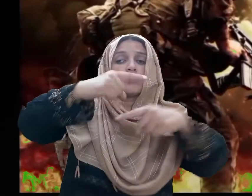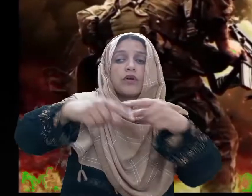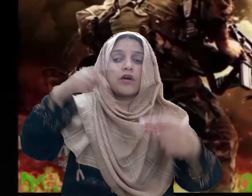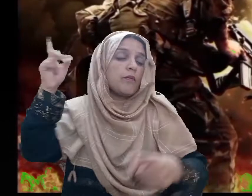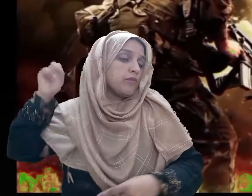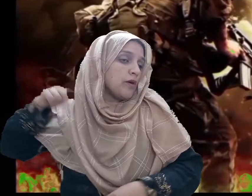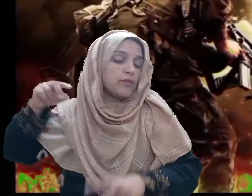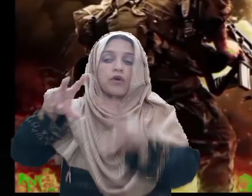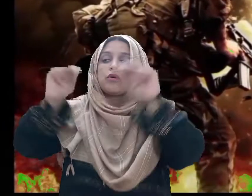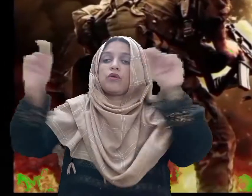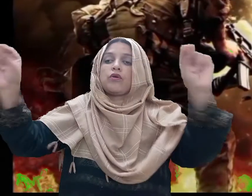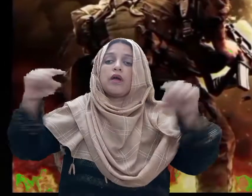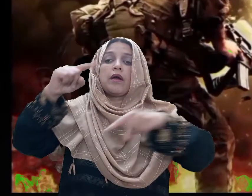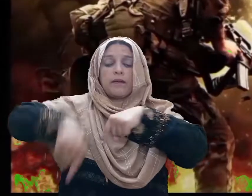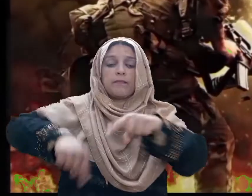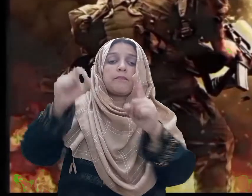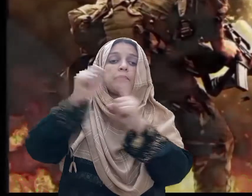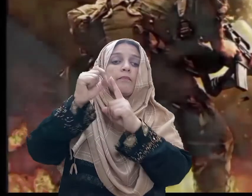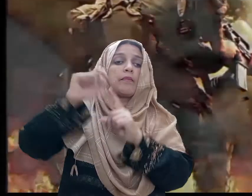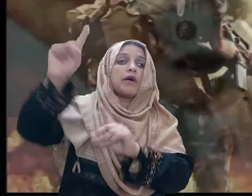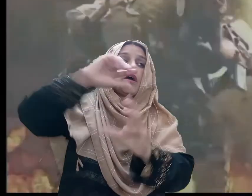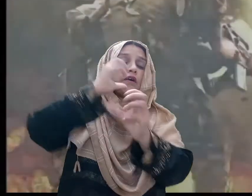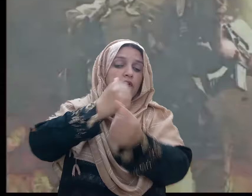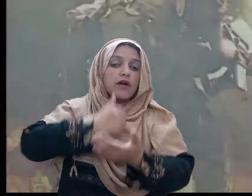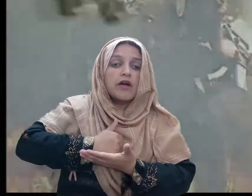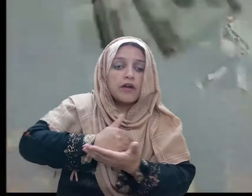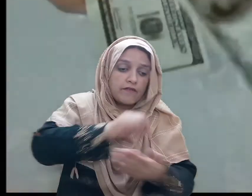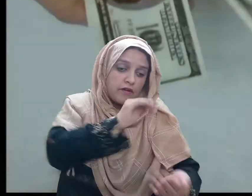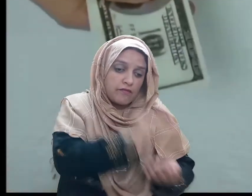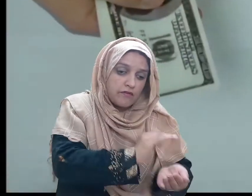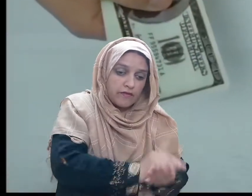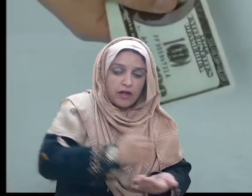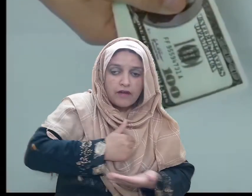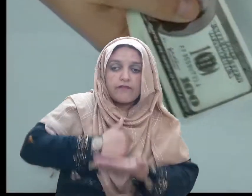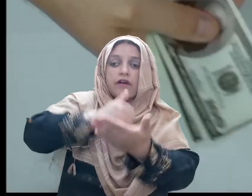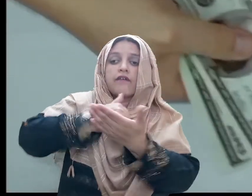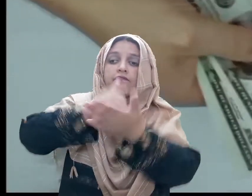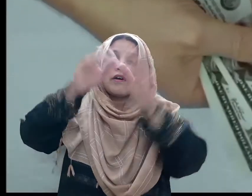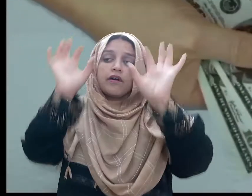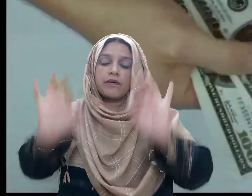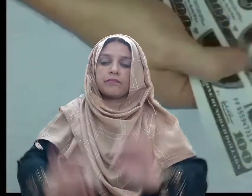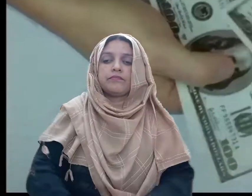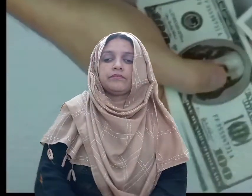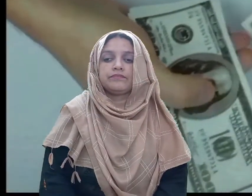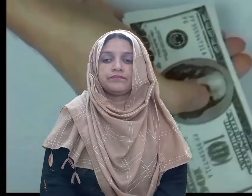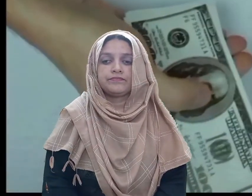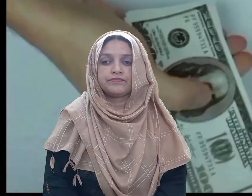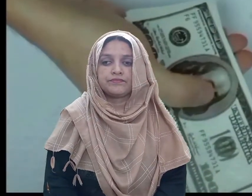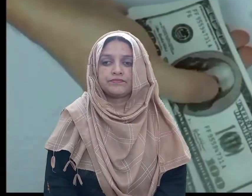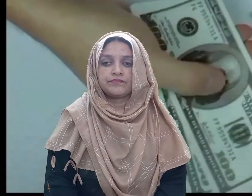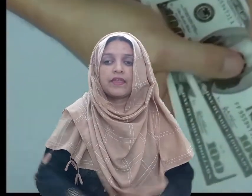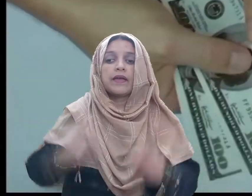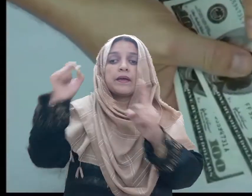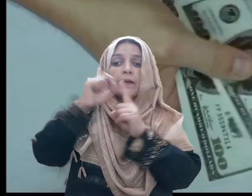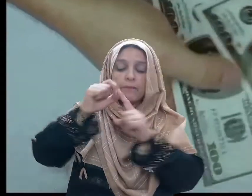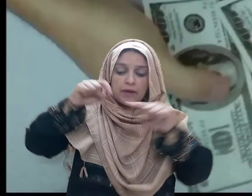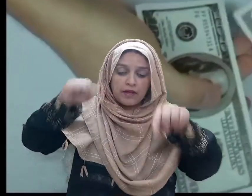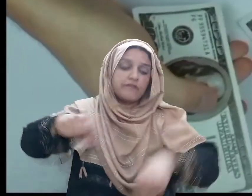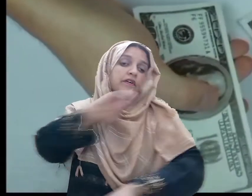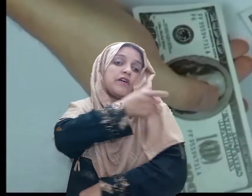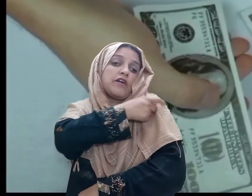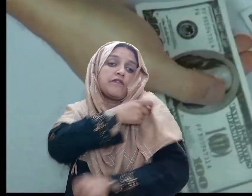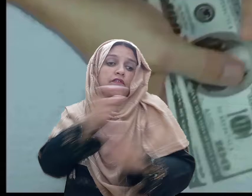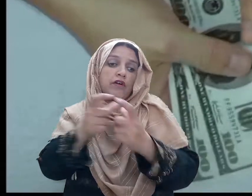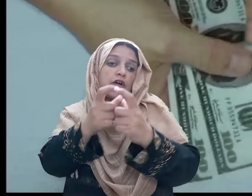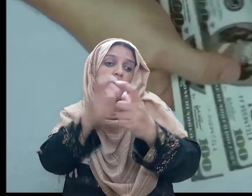سکتا۔ پاکستان بھی اپنے بجٹ میں سے خطیر رقم اپنے دفاع کے لیے مختص کرتا ہے۔ پاکستان کے فوجیوں کی تعداد 12